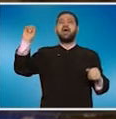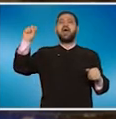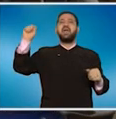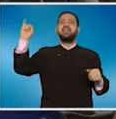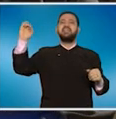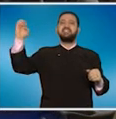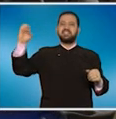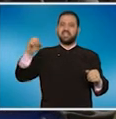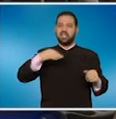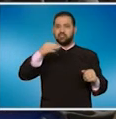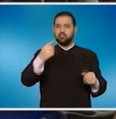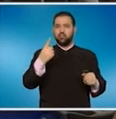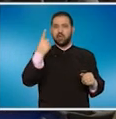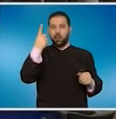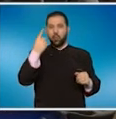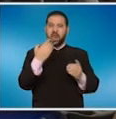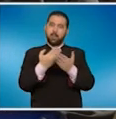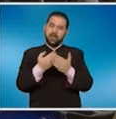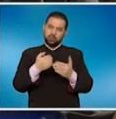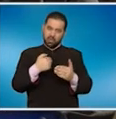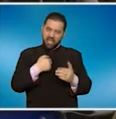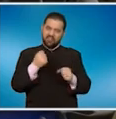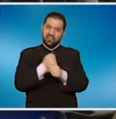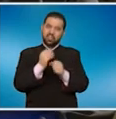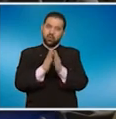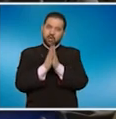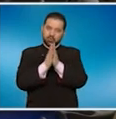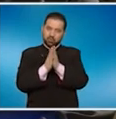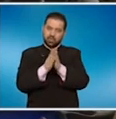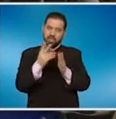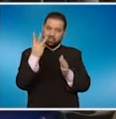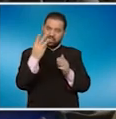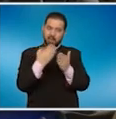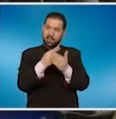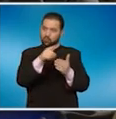împărțea rugăciunea în trei, numai una pentru sine și cealaltă pentru cei vii și pentru cei adormiți.